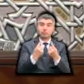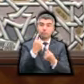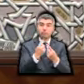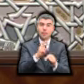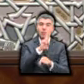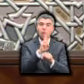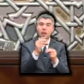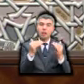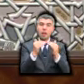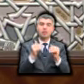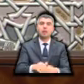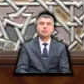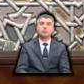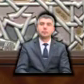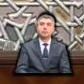نائب.